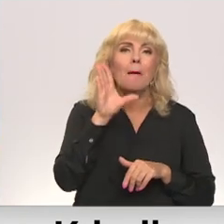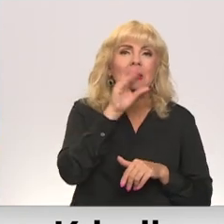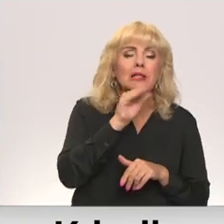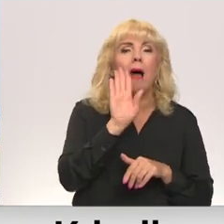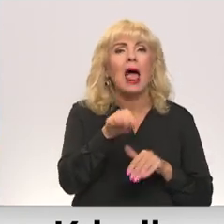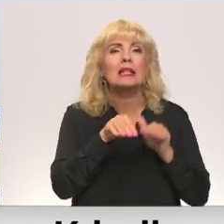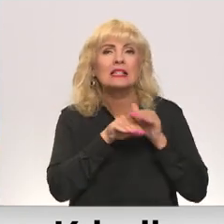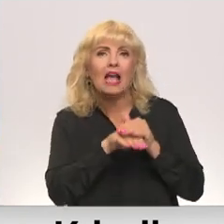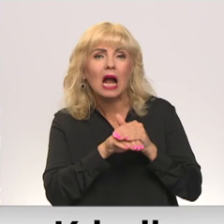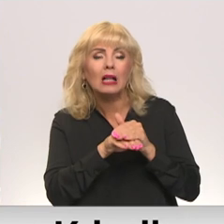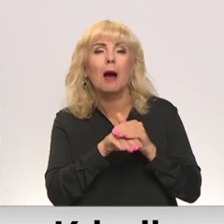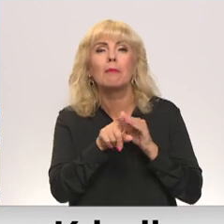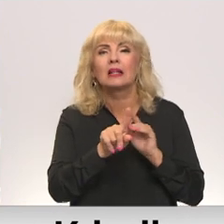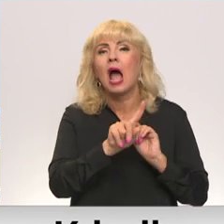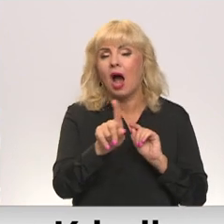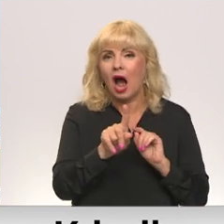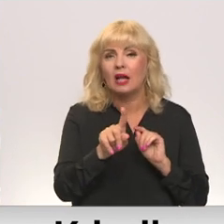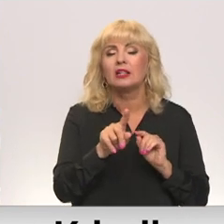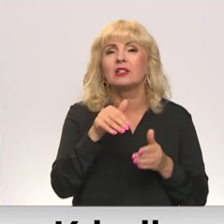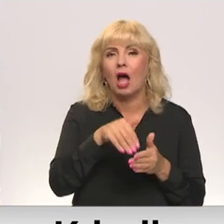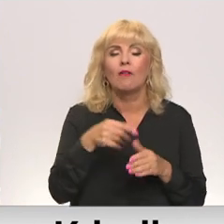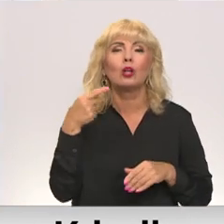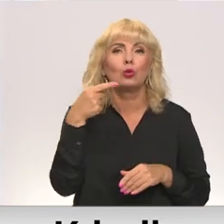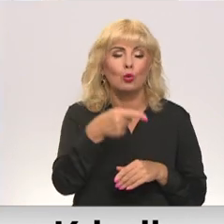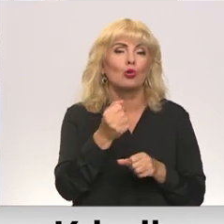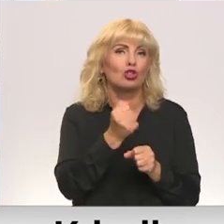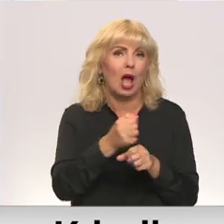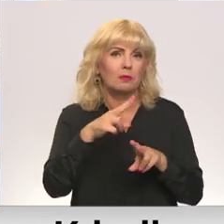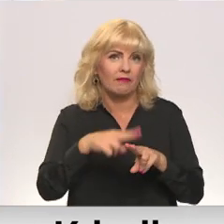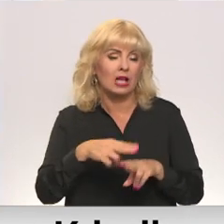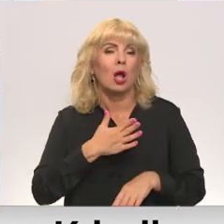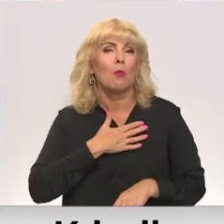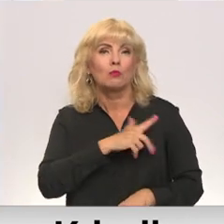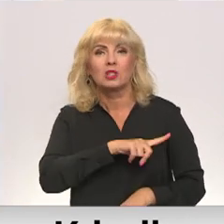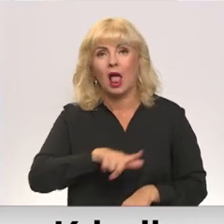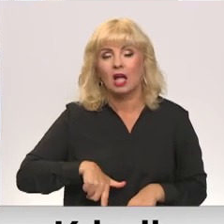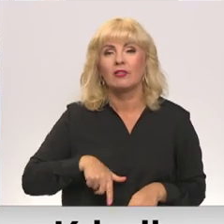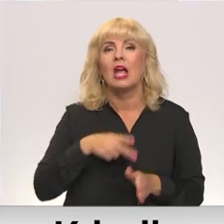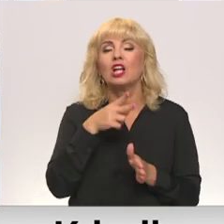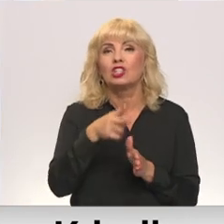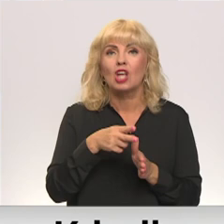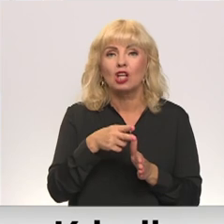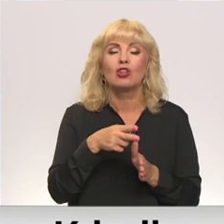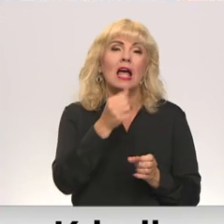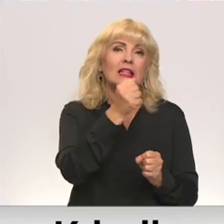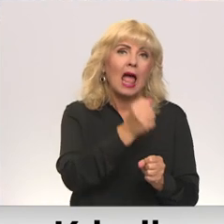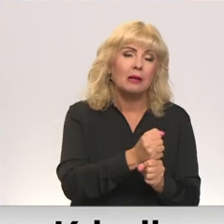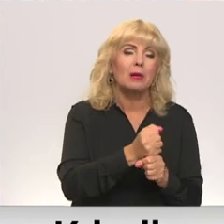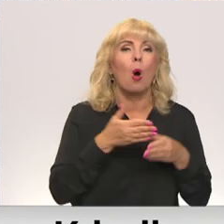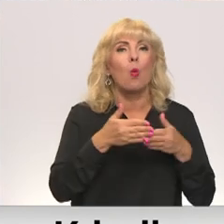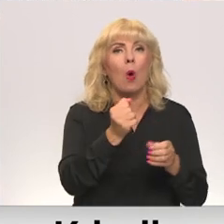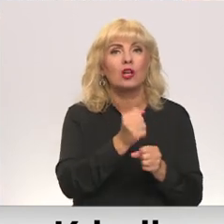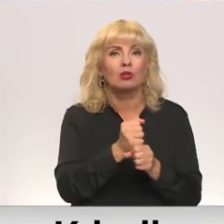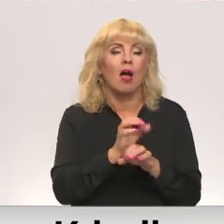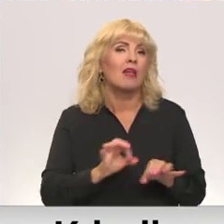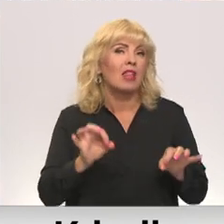jo aiz tā visam stāv tūkstošiem darba vietas, kas mums Latvijā ir gan dzelzceļā, gan termināļos, gan ostās. Mēs nevaram